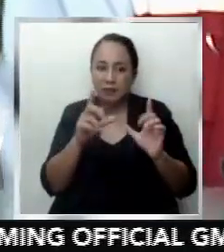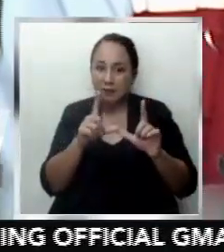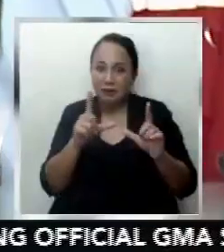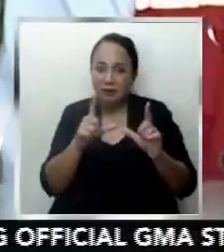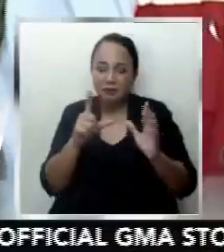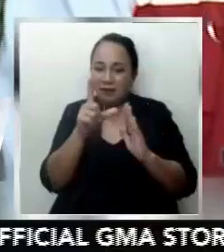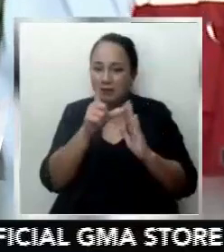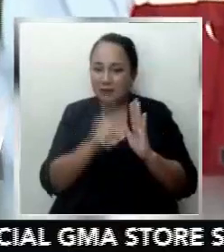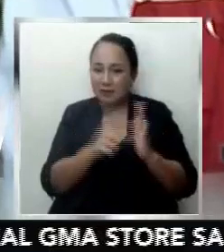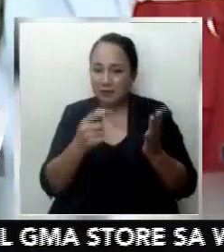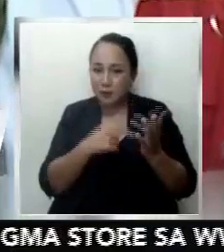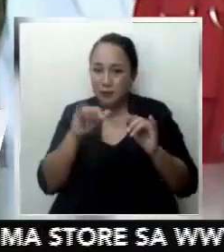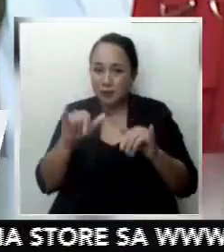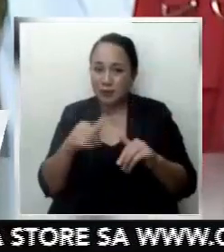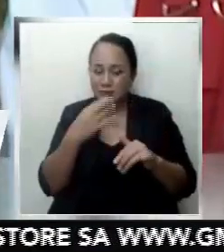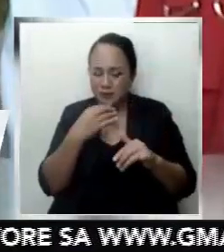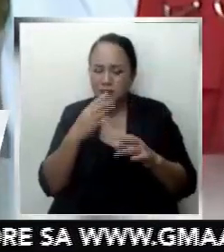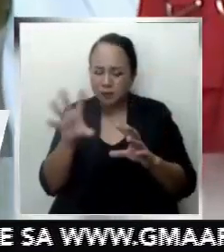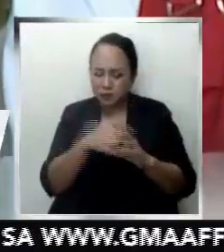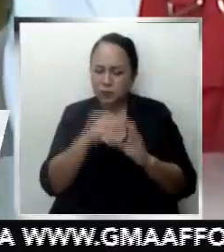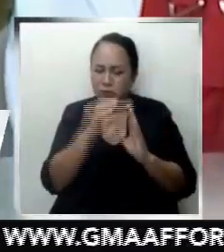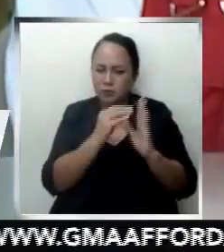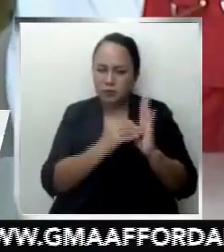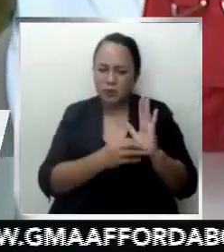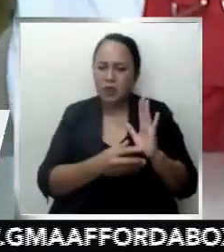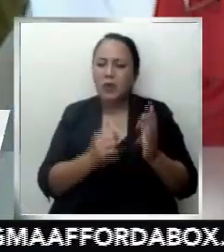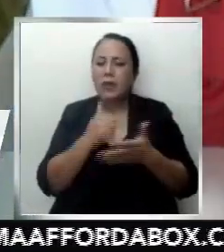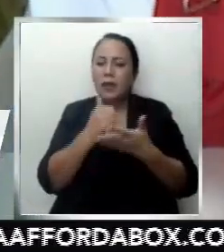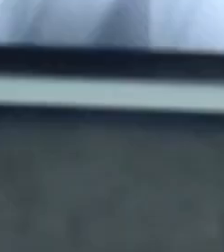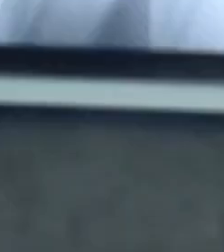makauwi ang lahat ng mga gustong magpa-register